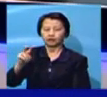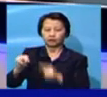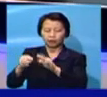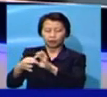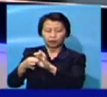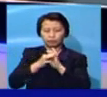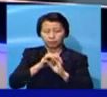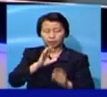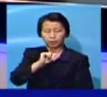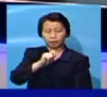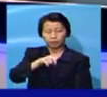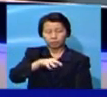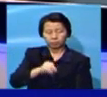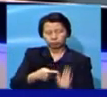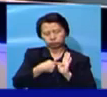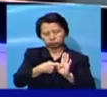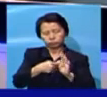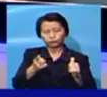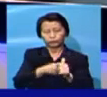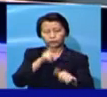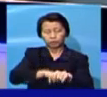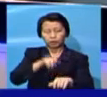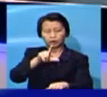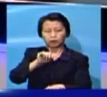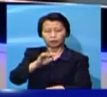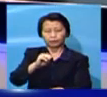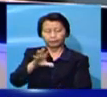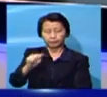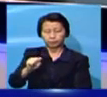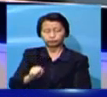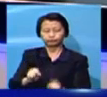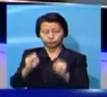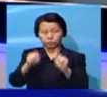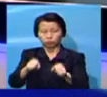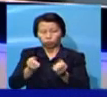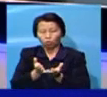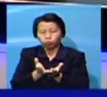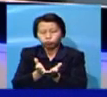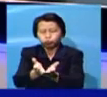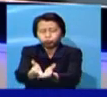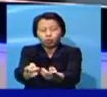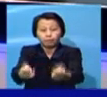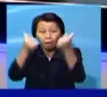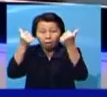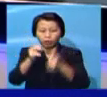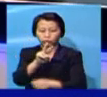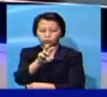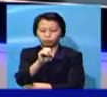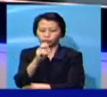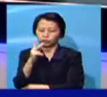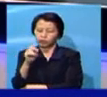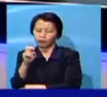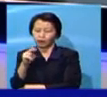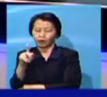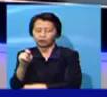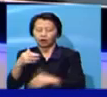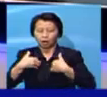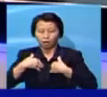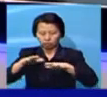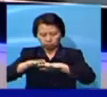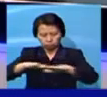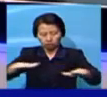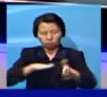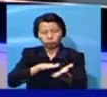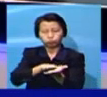apmm juga membuat penampilan sulungnya pada 517 berupaya meluncur dengan kelajuan 20 not dan dilengkapi tapak